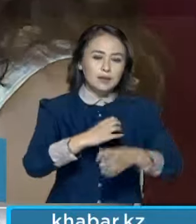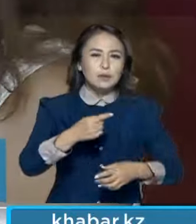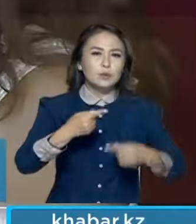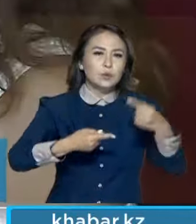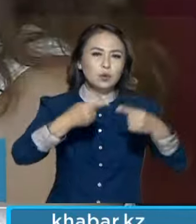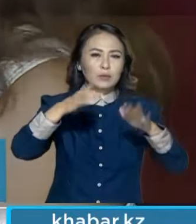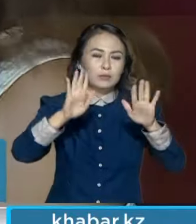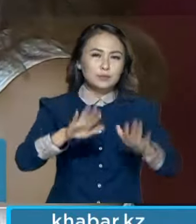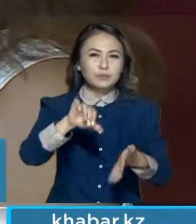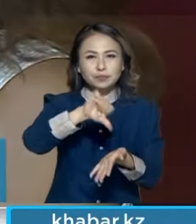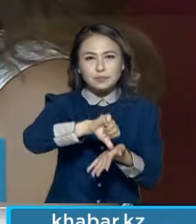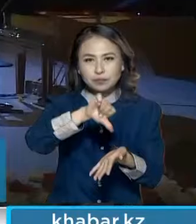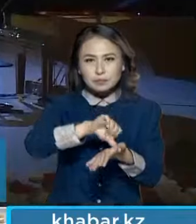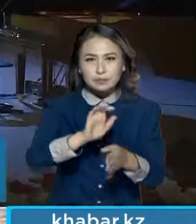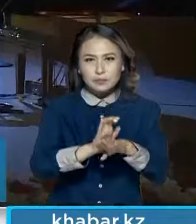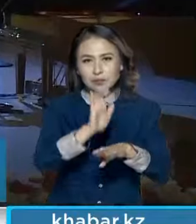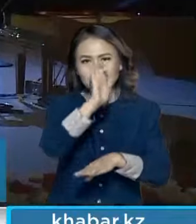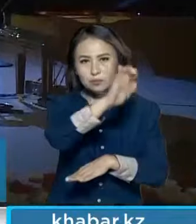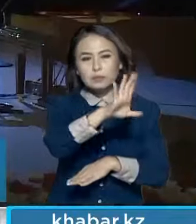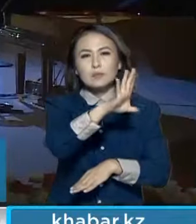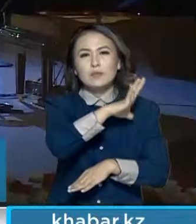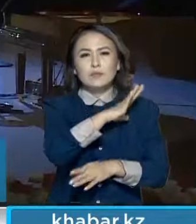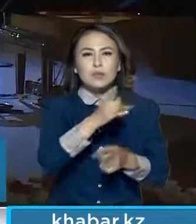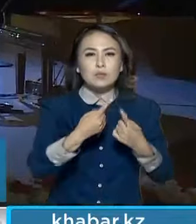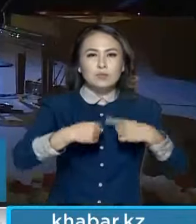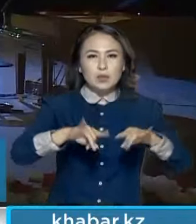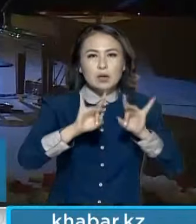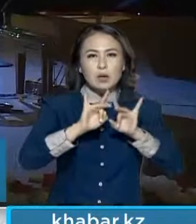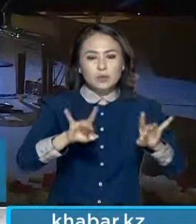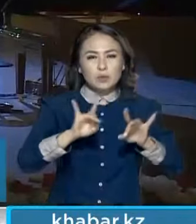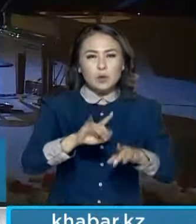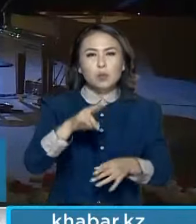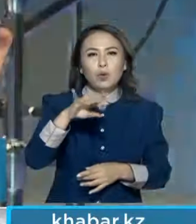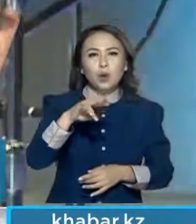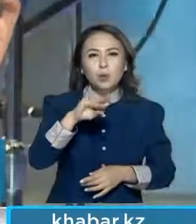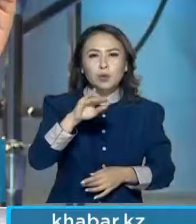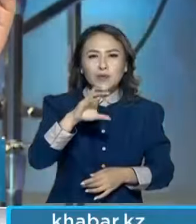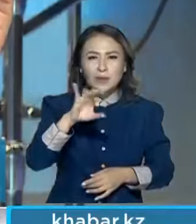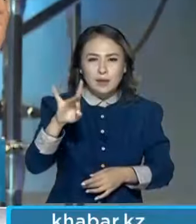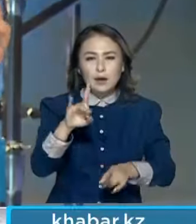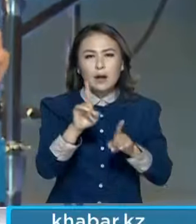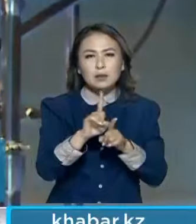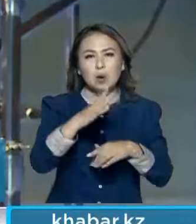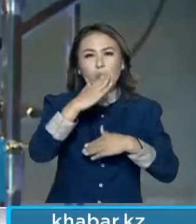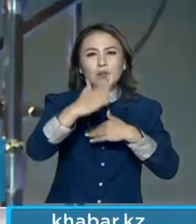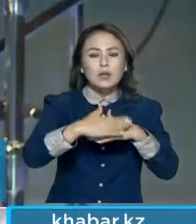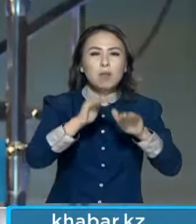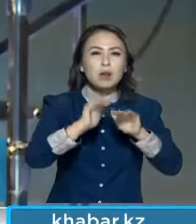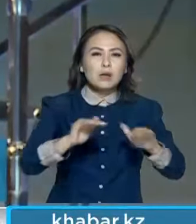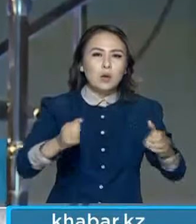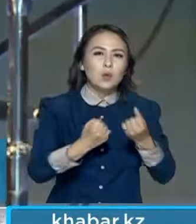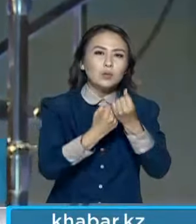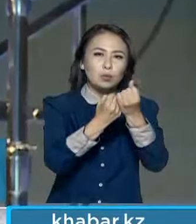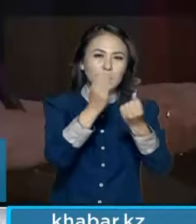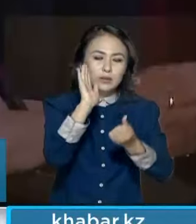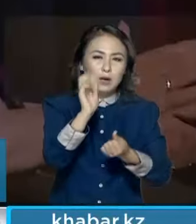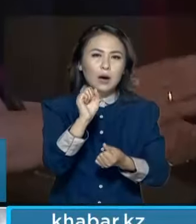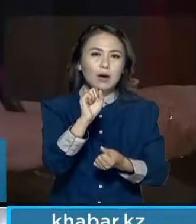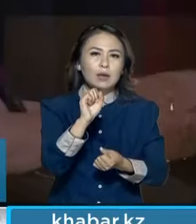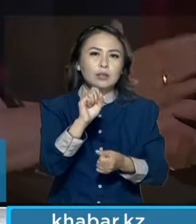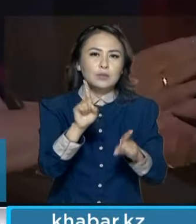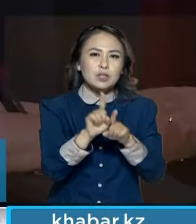өтетін халықаралық додаларға жіберіледі. Ұйымдастырушылардың айтуынша көрермендер қатарында отырған продюсерлер алдағы уақытта балаларға қолдау